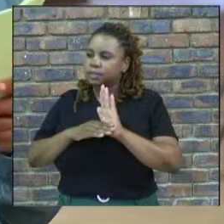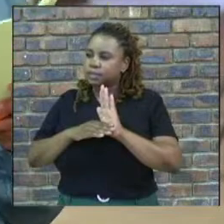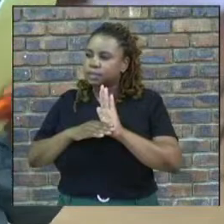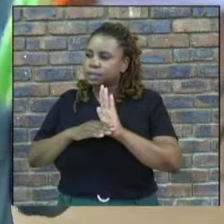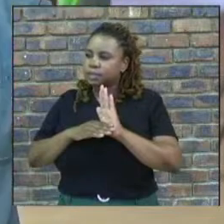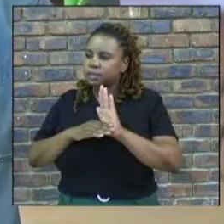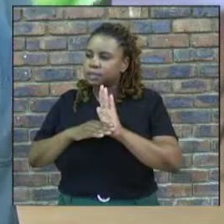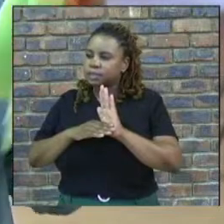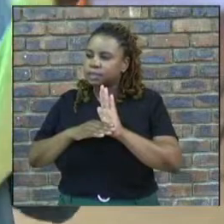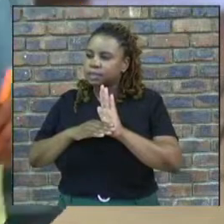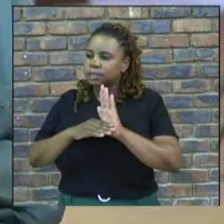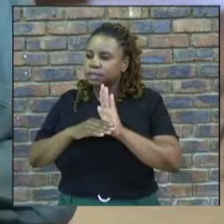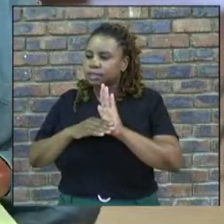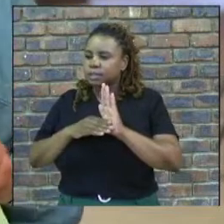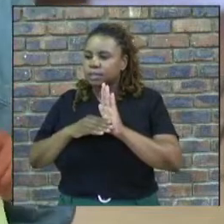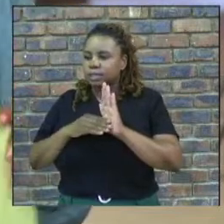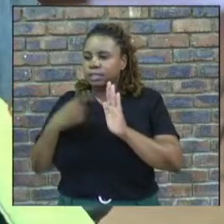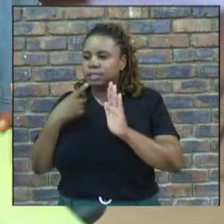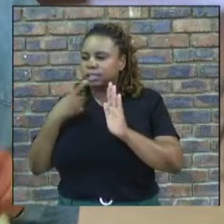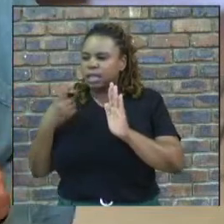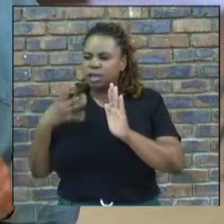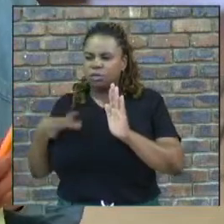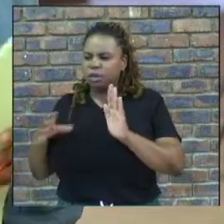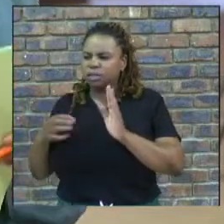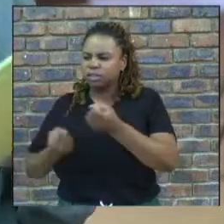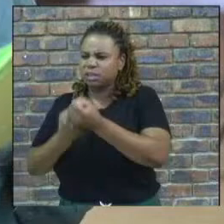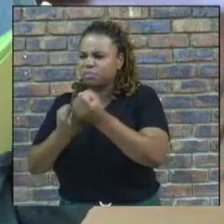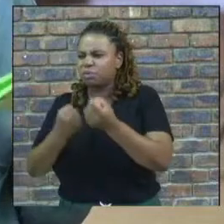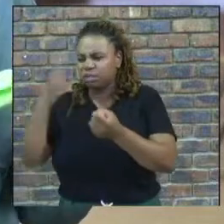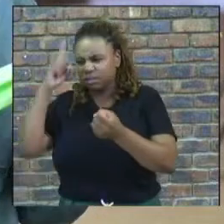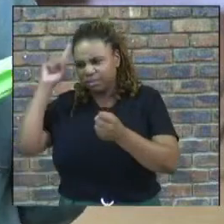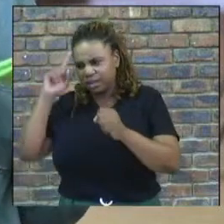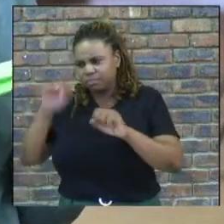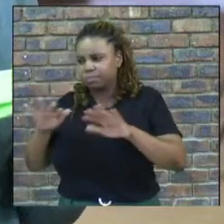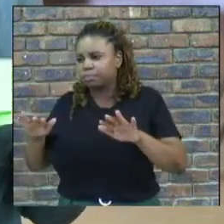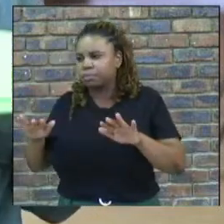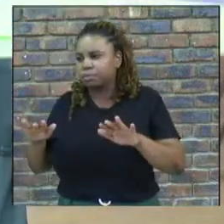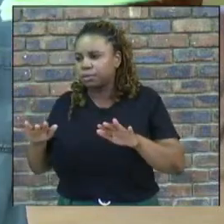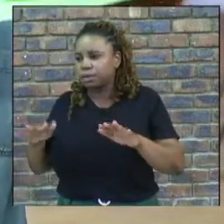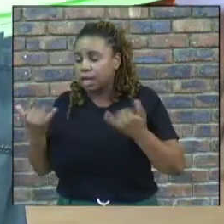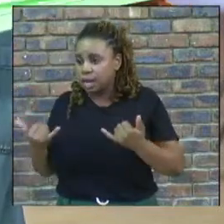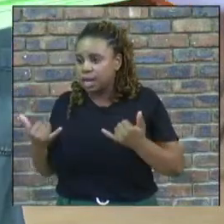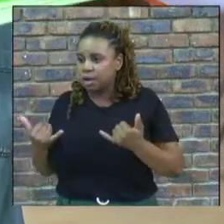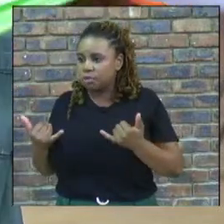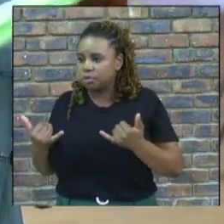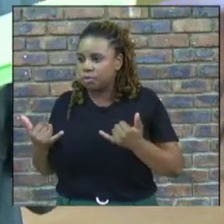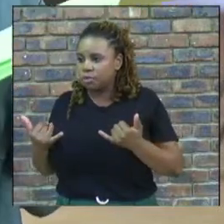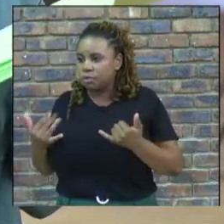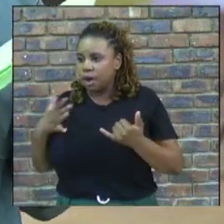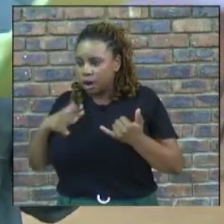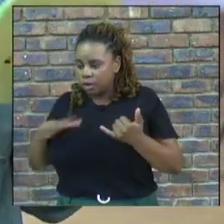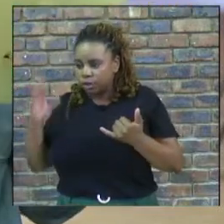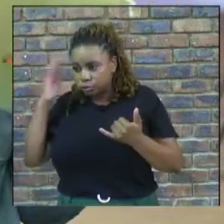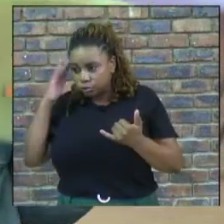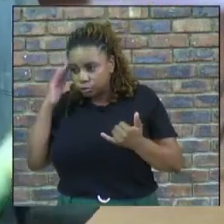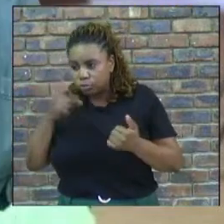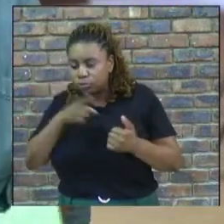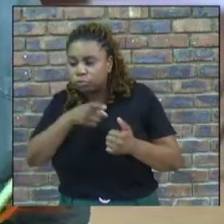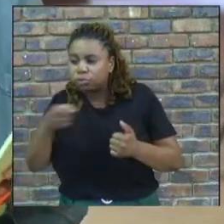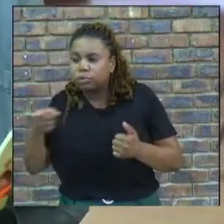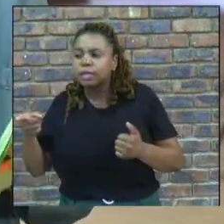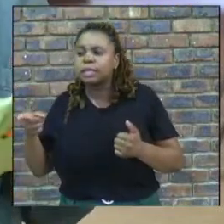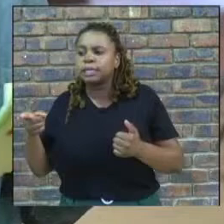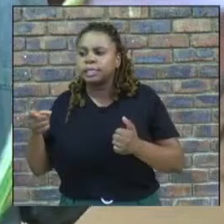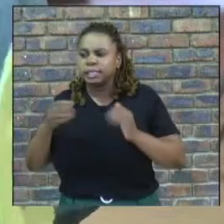abantu abamnyama. Then kule bathi bafuna ukusupport abantu abamnyama. Ngifuna ukwazi la ukuthi basupport abantu abamnyama ngani ngoba nangithi